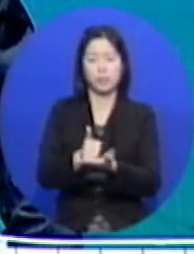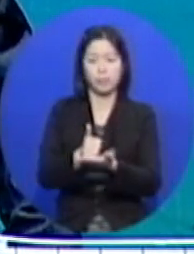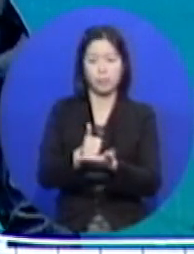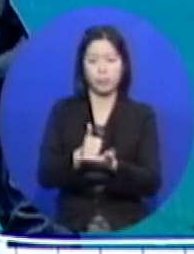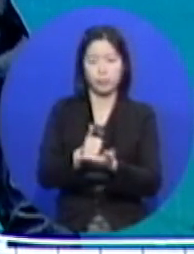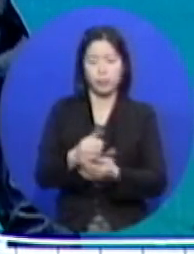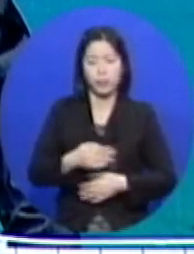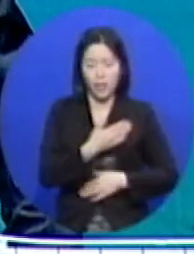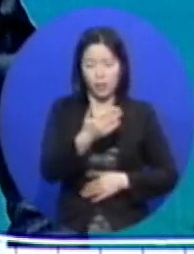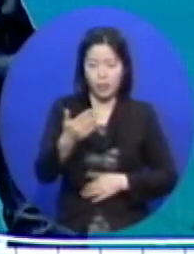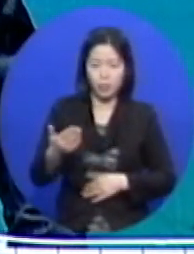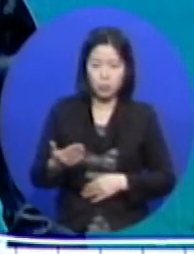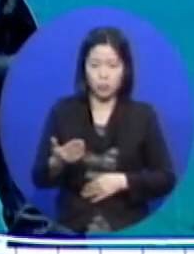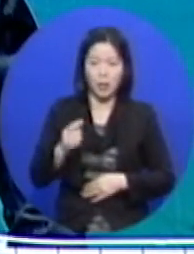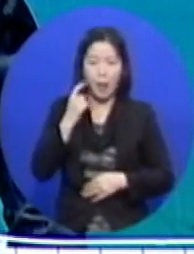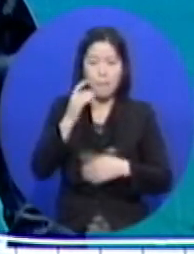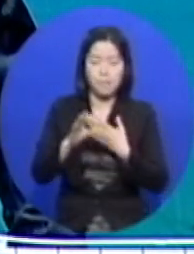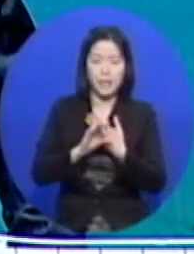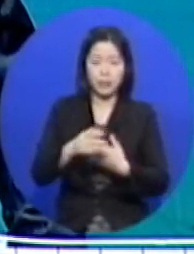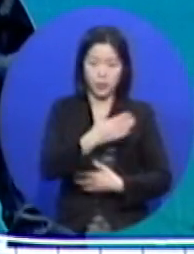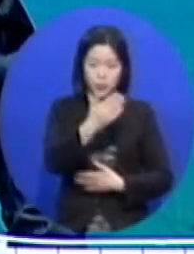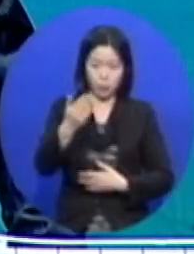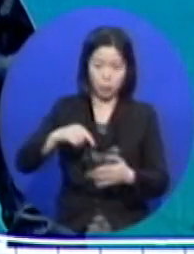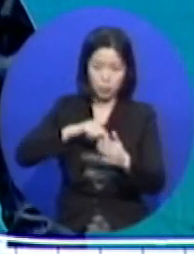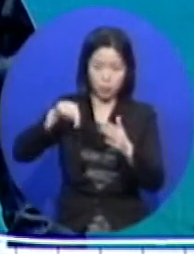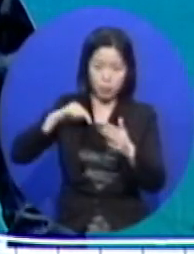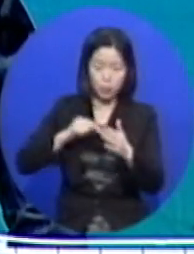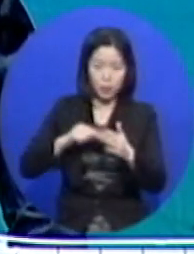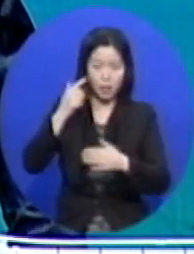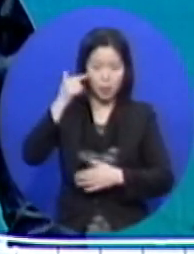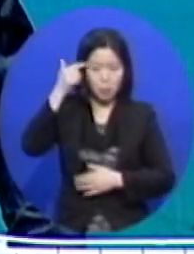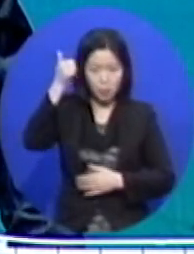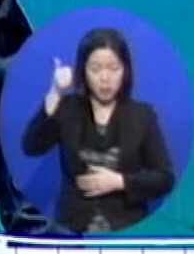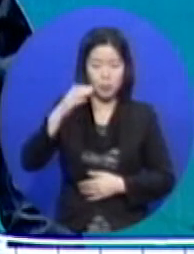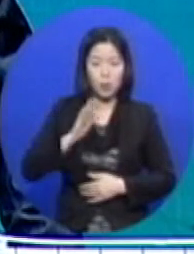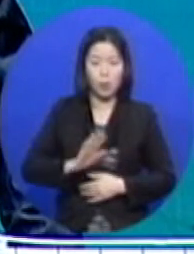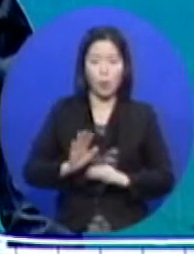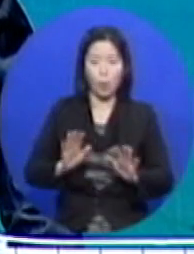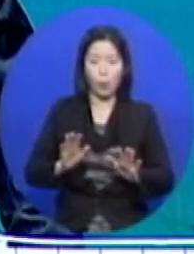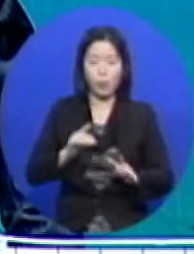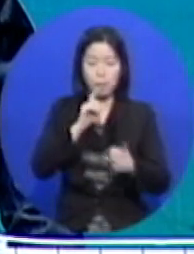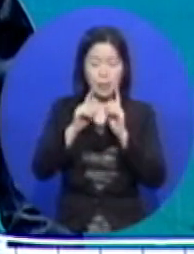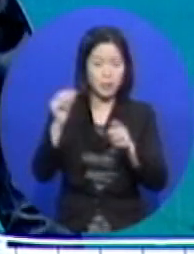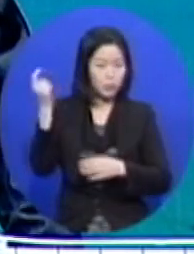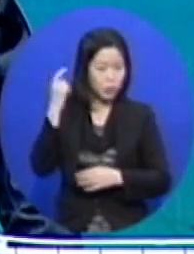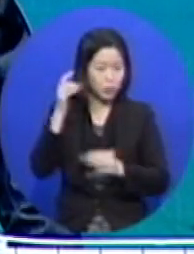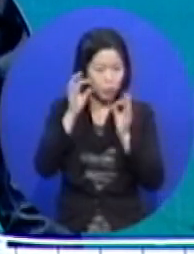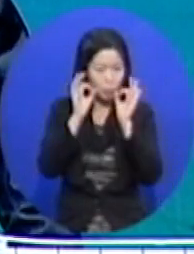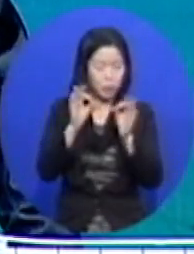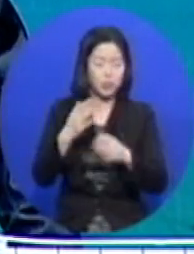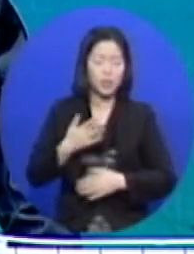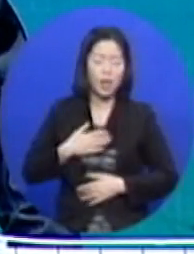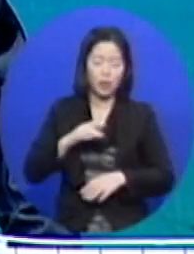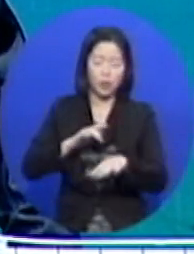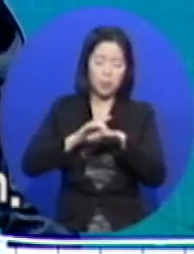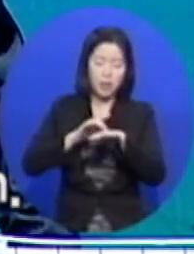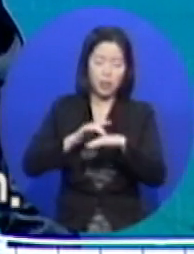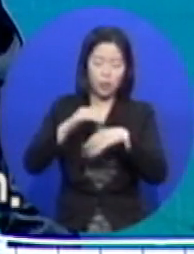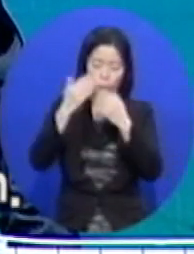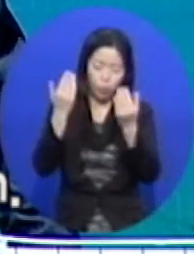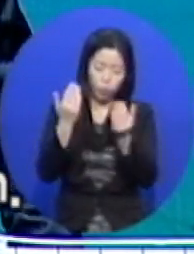여러분 만의 게 여러분 안에 목사님이 오늘 말씀을 듣고 보니까 난 완전히 마귀에게 속고 산